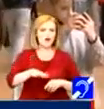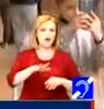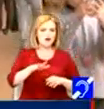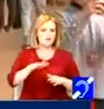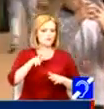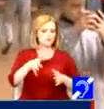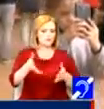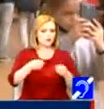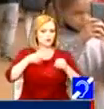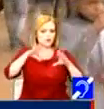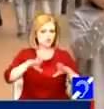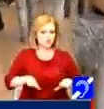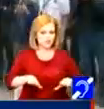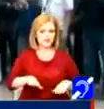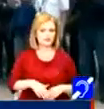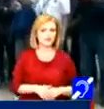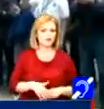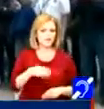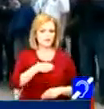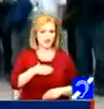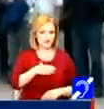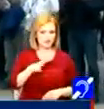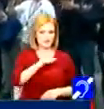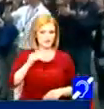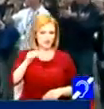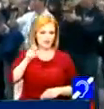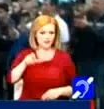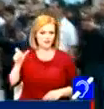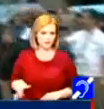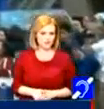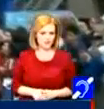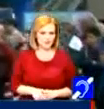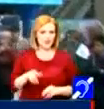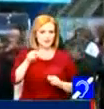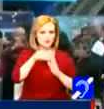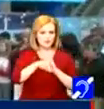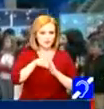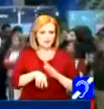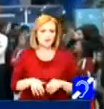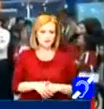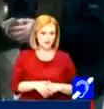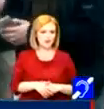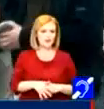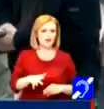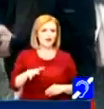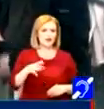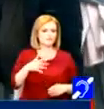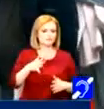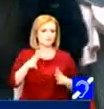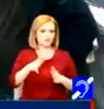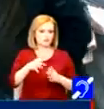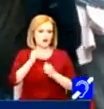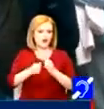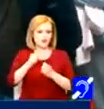viețile. Țările membre s-au întrecut în a oferi curioșilor o combinație de amuzament și informații, astfel ca, la final, vizitatorii să rămână cu amintire